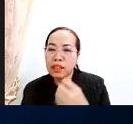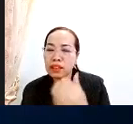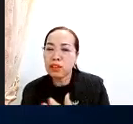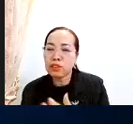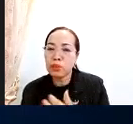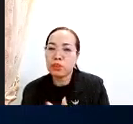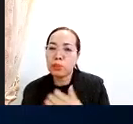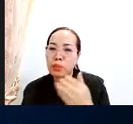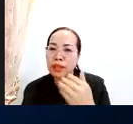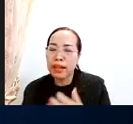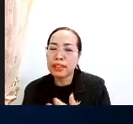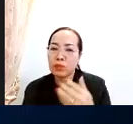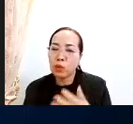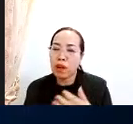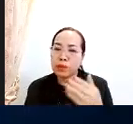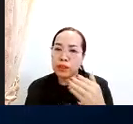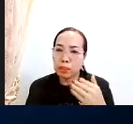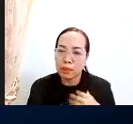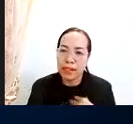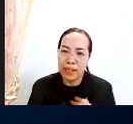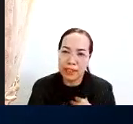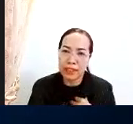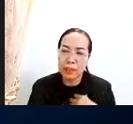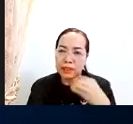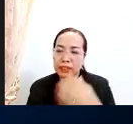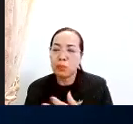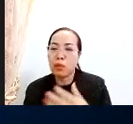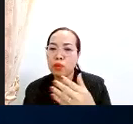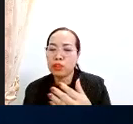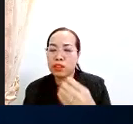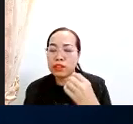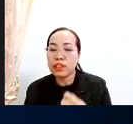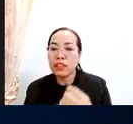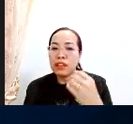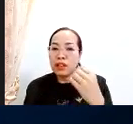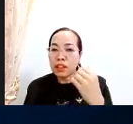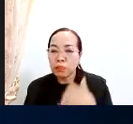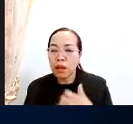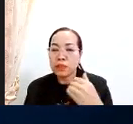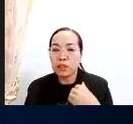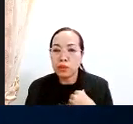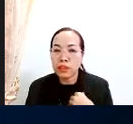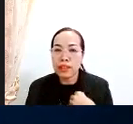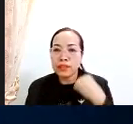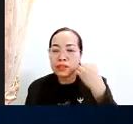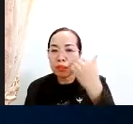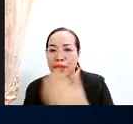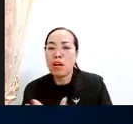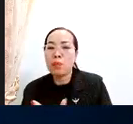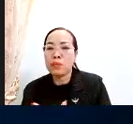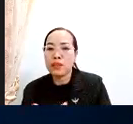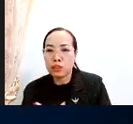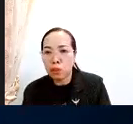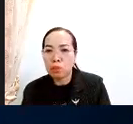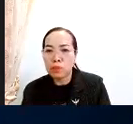nia nơi không chìm nuột tôi mi mình ai tự tua pha bị chọi ban mình này ai tu bản thân chỉ bông cồn tặng ác nia cất pha bị chọi khuôn ai dương nặng bắt